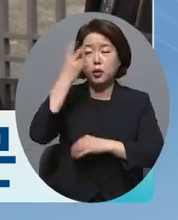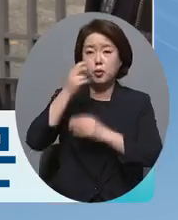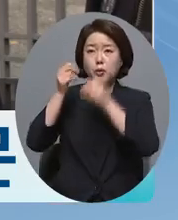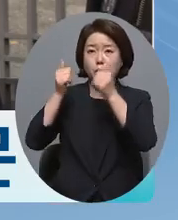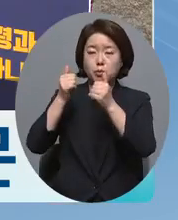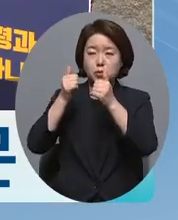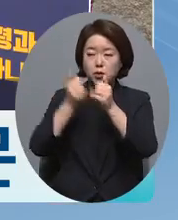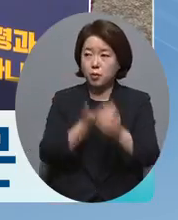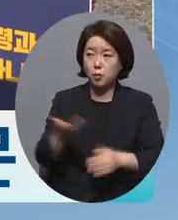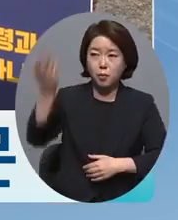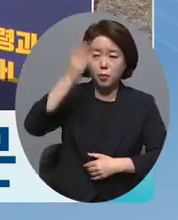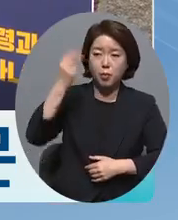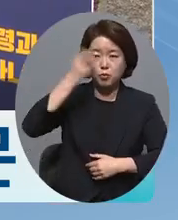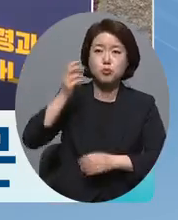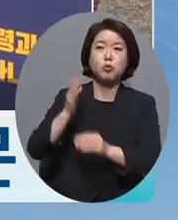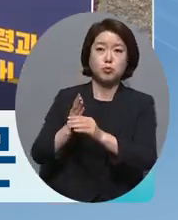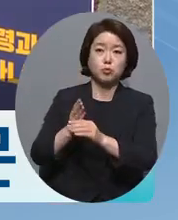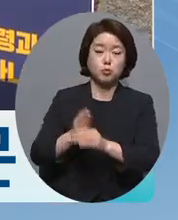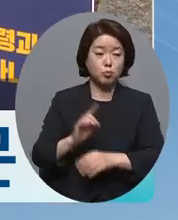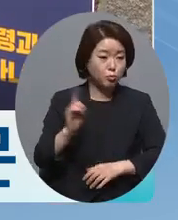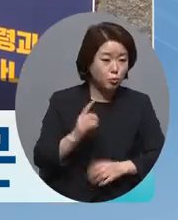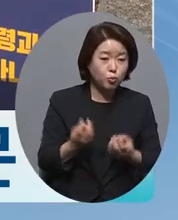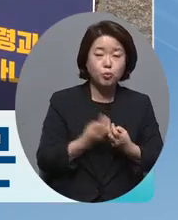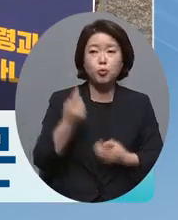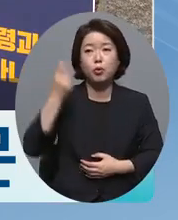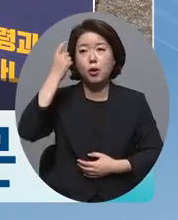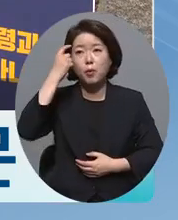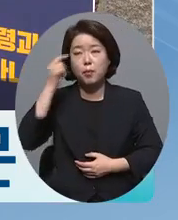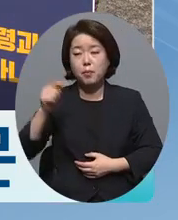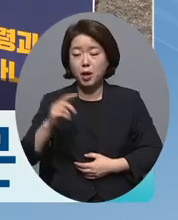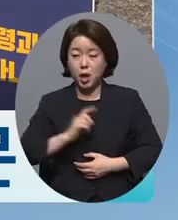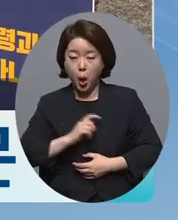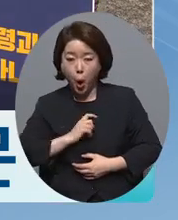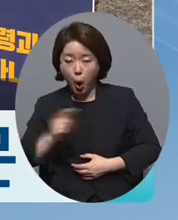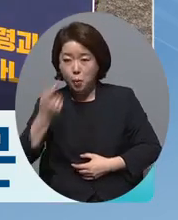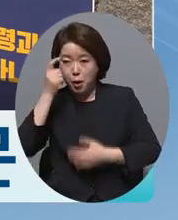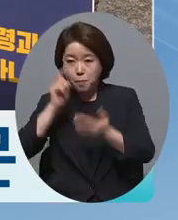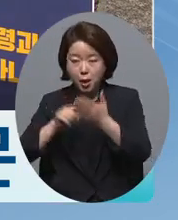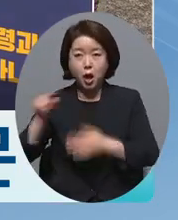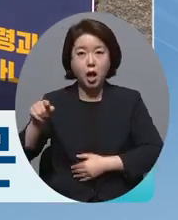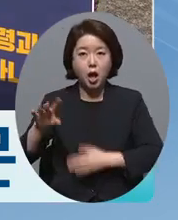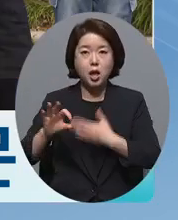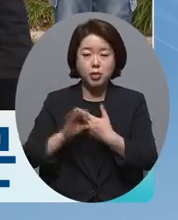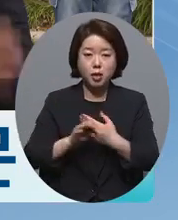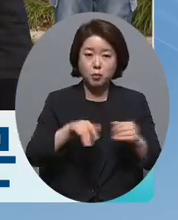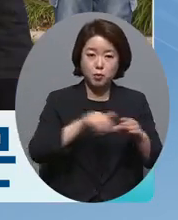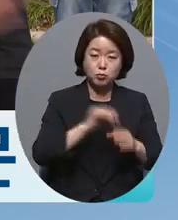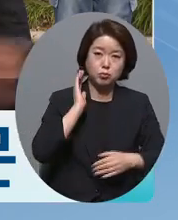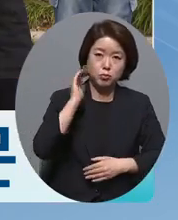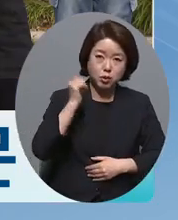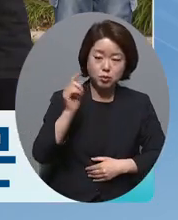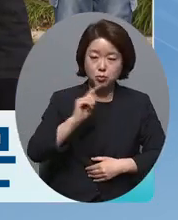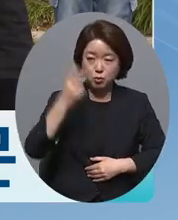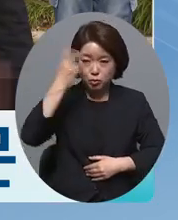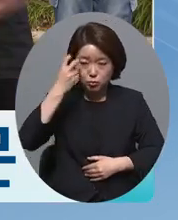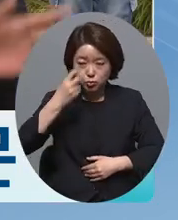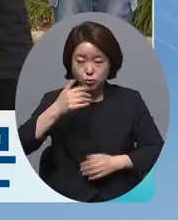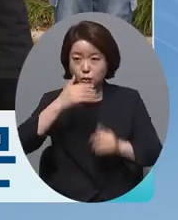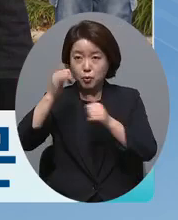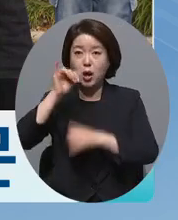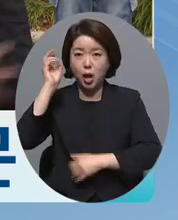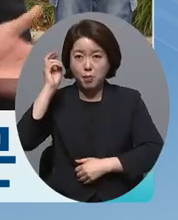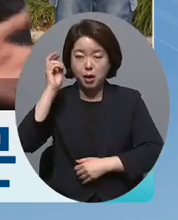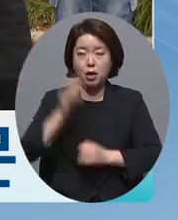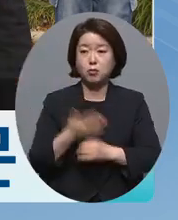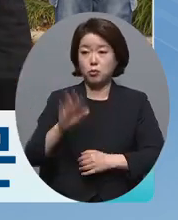수사까지 이루어지고 있는 마당에 어떻게 보면 검찰에서 혐의를 측정해서 발견했다면 사실 운전 대통령에게 뭔가 수사를 했을 수도 있죠